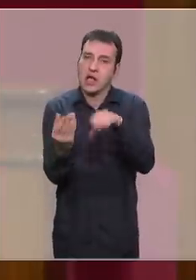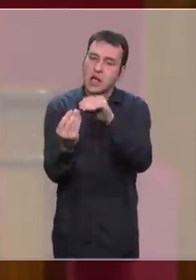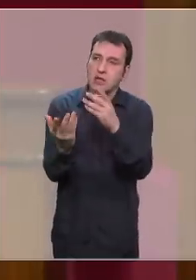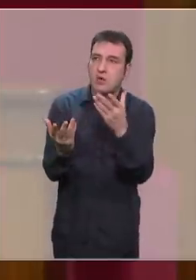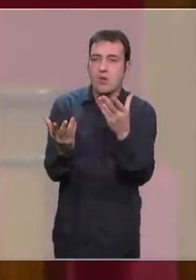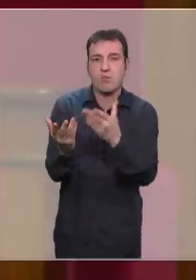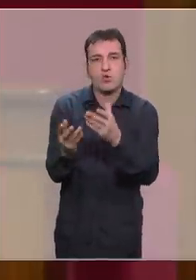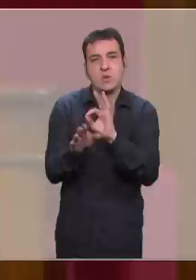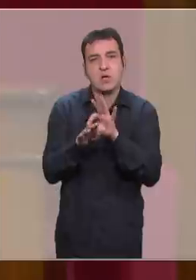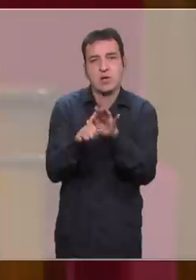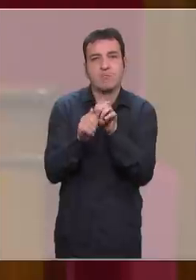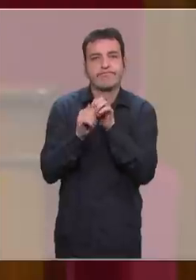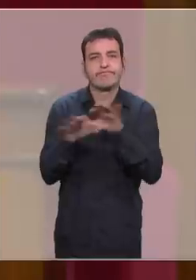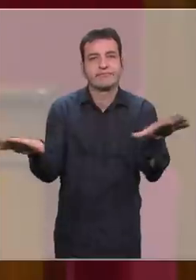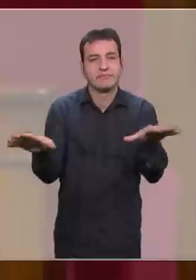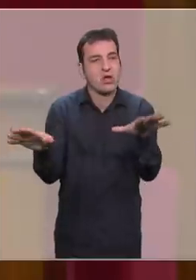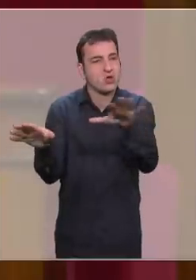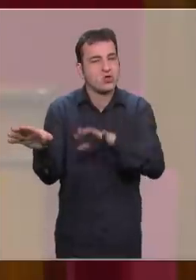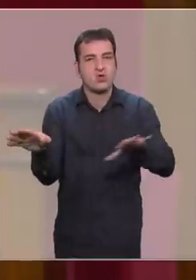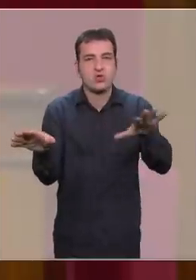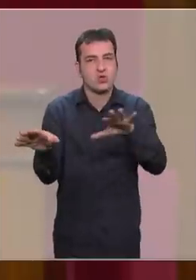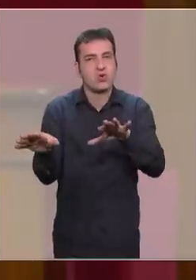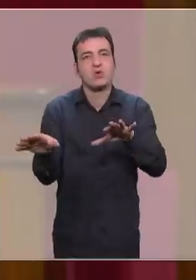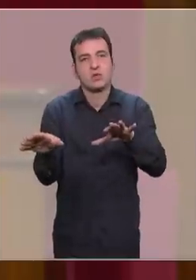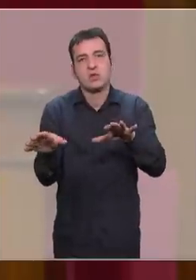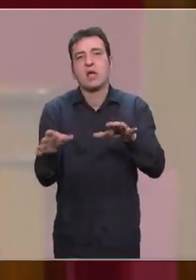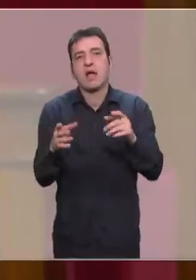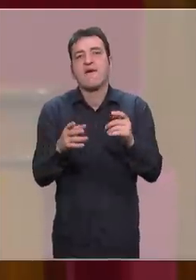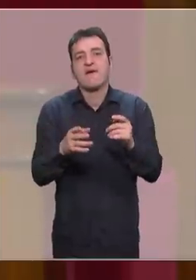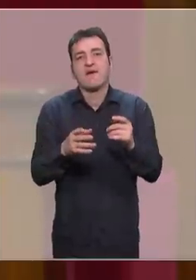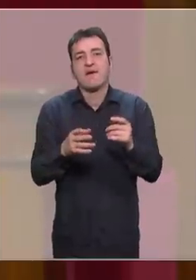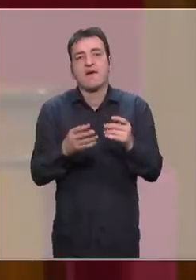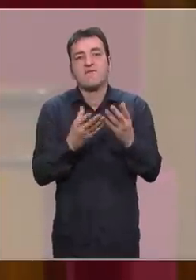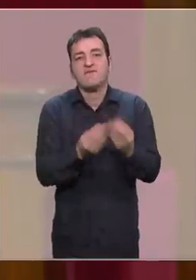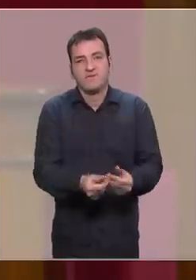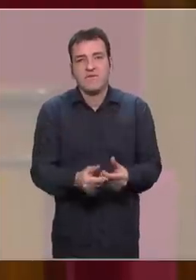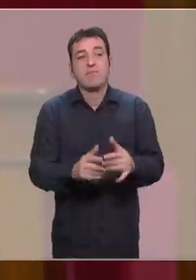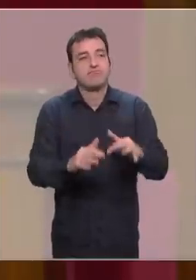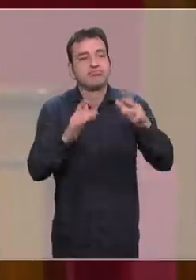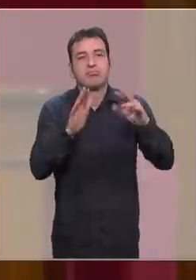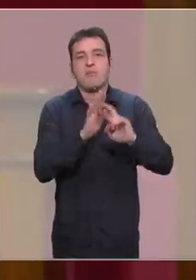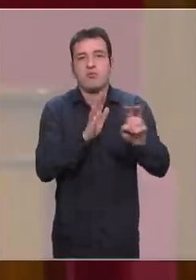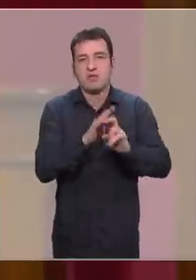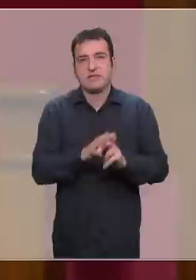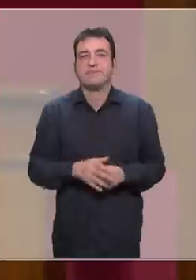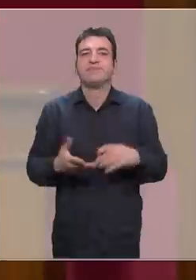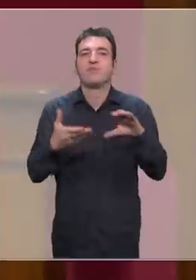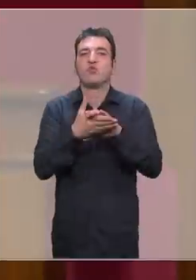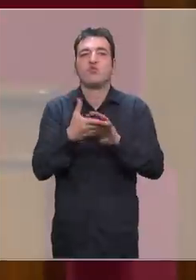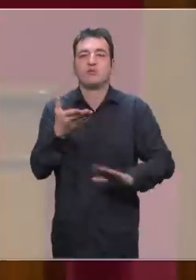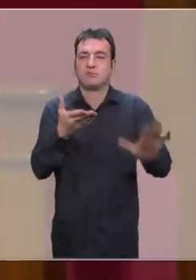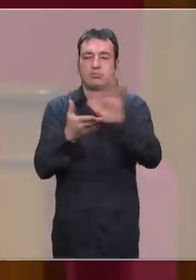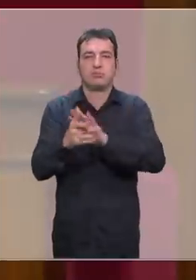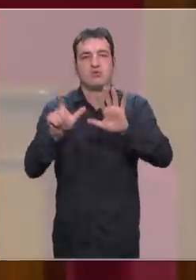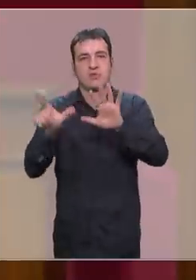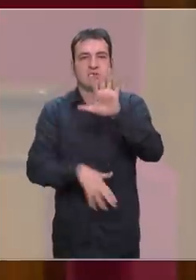nécessité d'accompagner le déploiement des zones à faible émission mobilité. Dans l'agglomération toulousaine, 75% des habitants